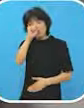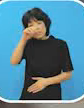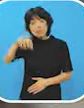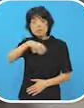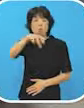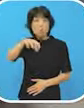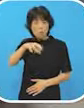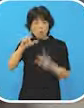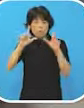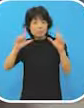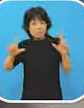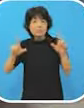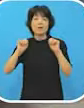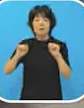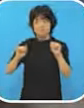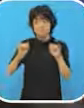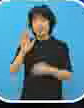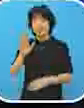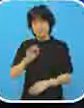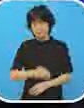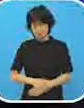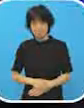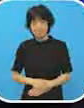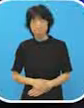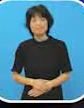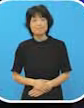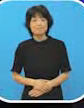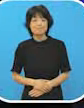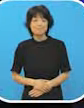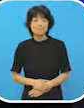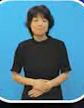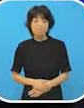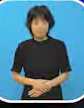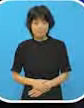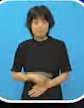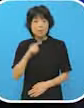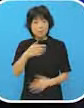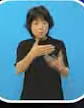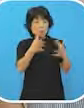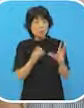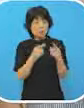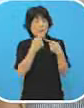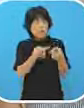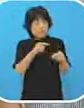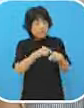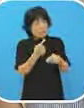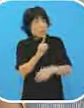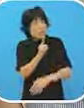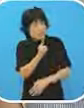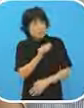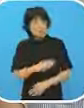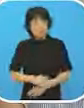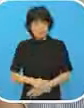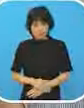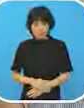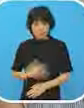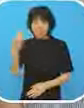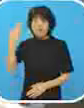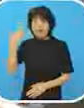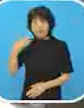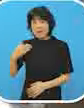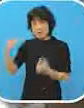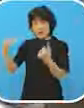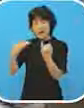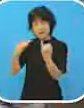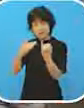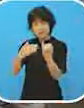方に秋田の良さを広めるために頑張っています。 なるほどね。葵さん、プラモに入ったきっかけは何ですか。 はい、私はもともとアイドルが好きだった